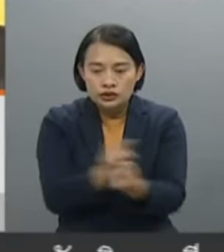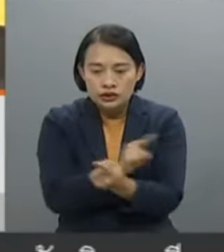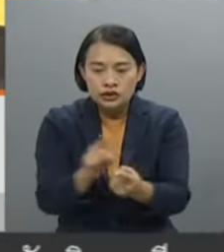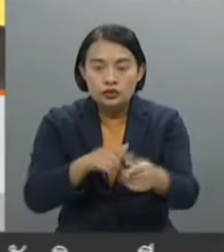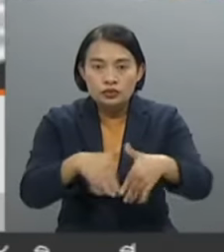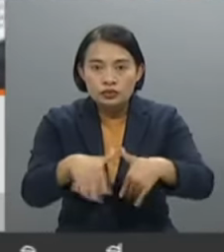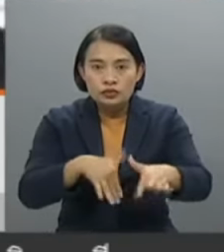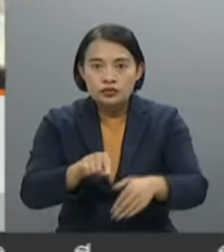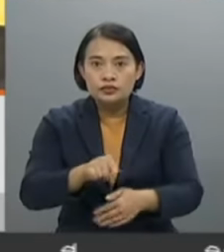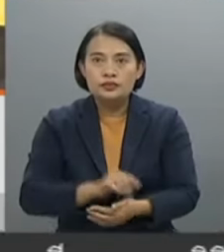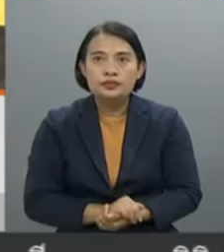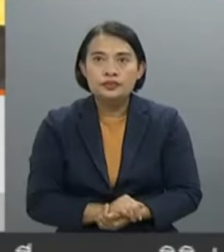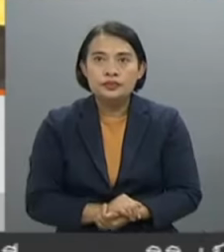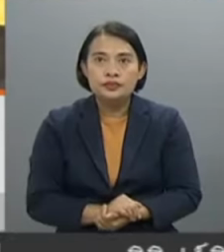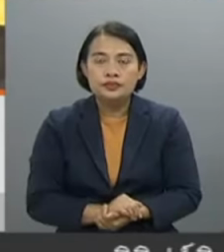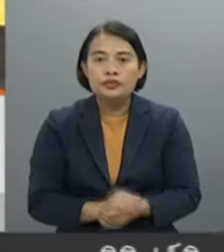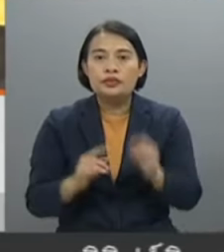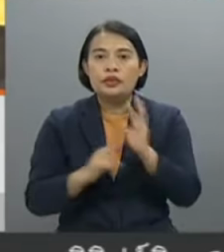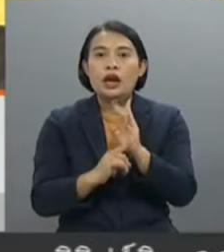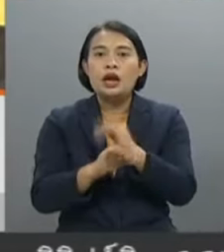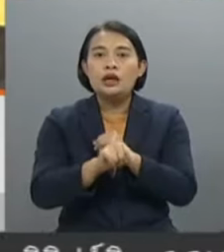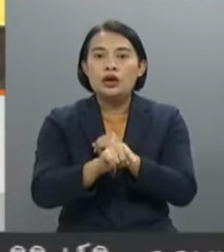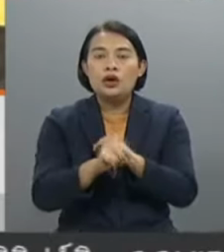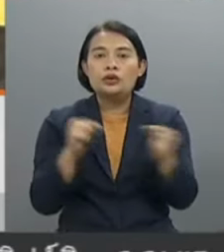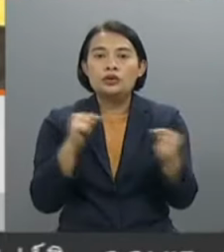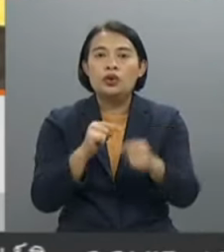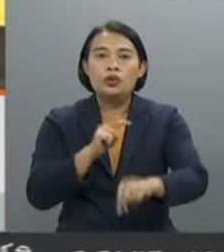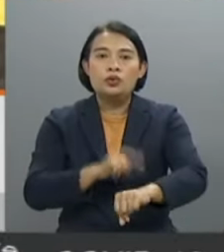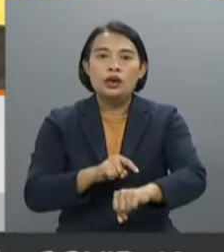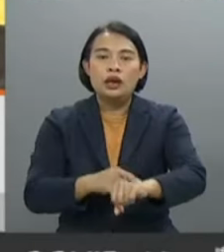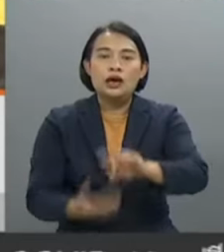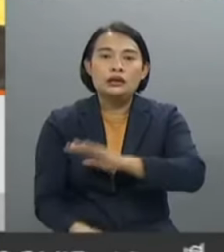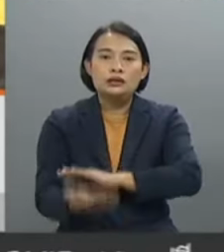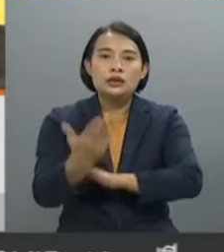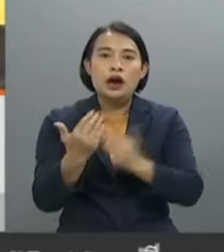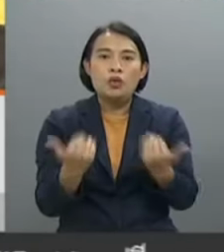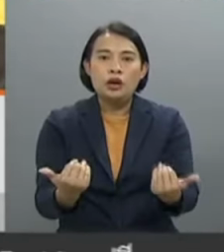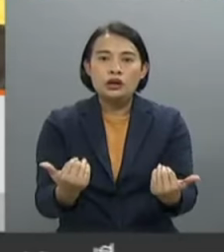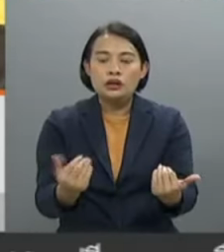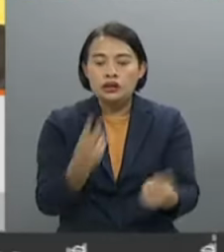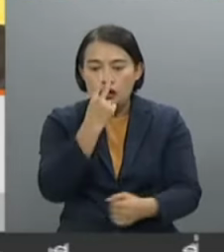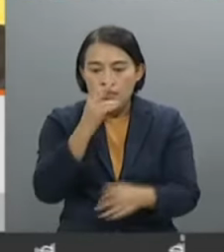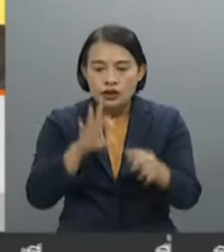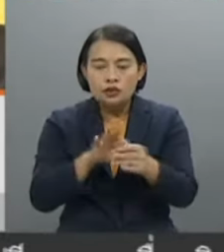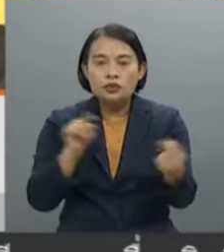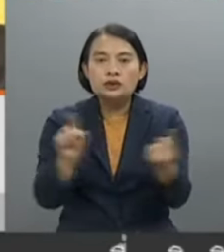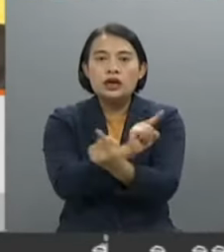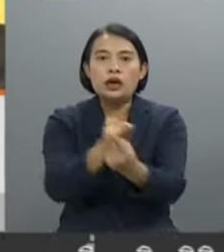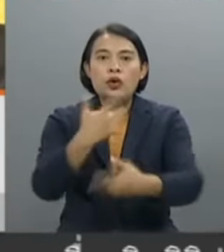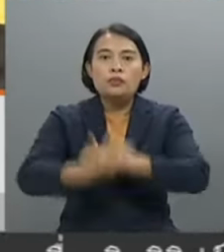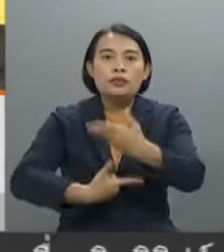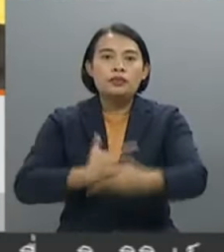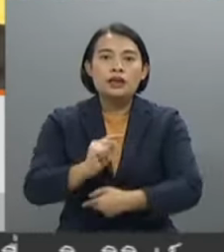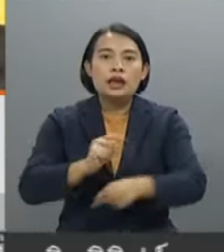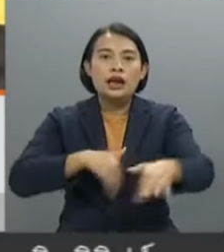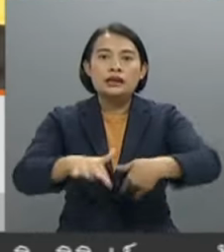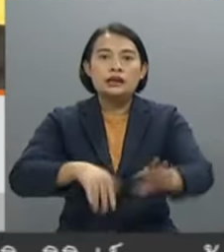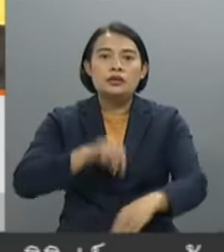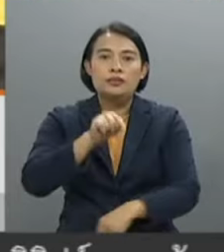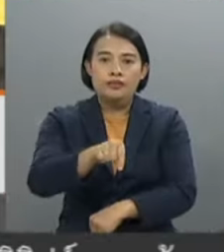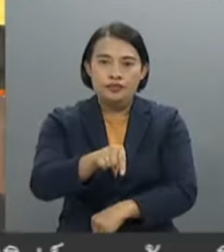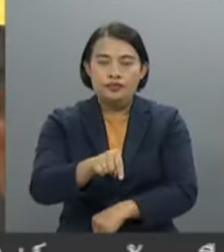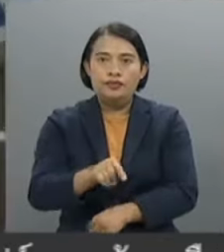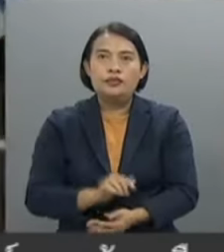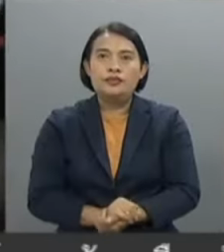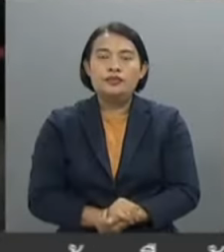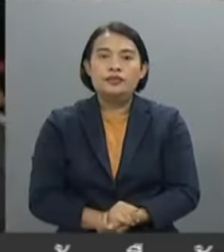มของจังหวัดระยองในช่วงเช้าวันนี้ถ้าไปดูส่วนหนึ่งของพื้นที่สาธารณะอย่างเช่นตลาดนั้นถือได้ว่าคึกคักอย่างมากค่ะ